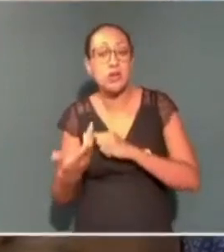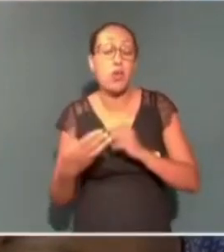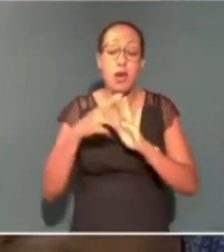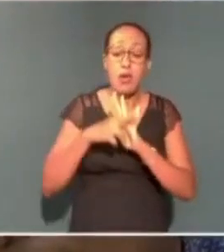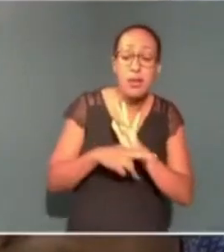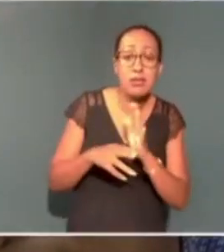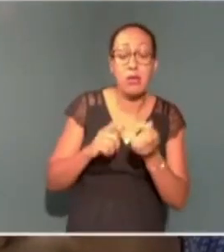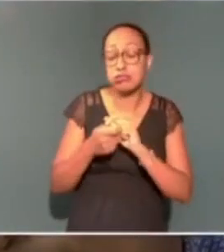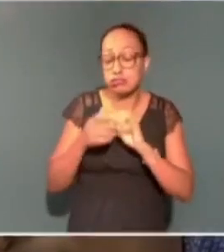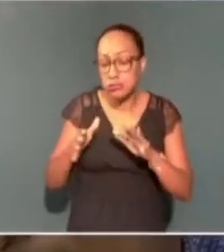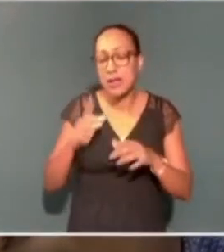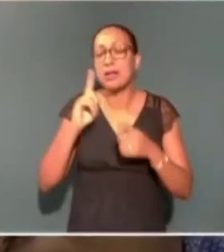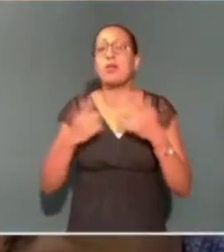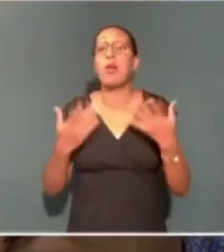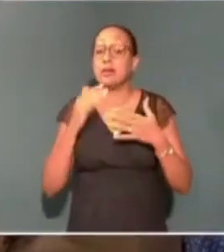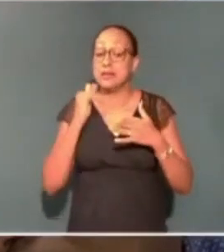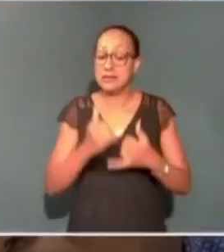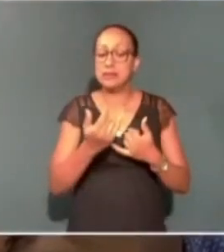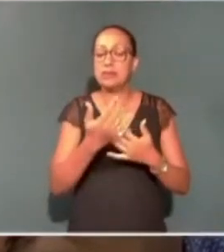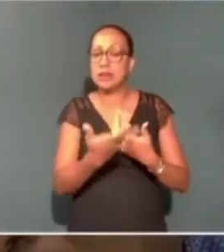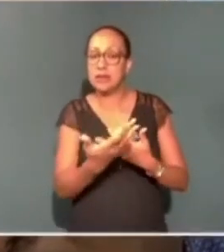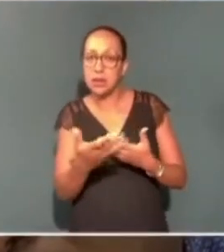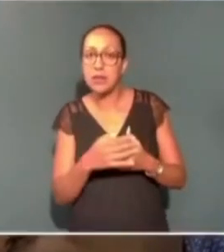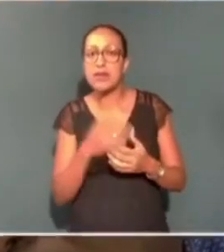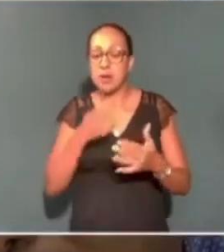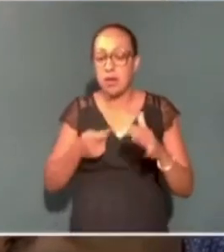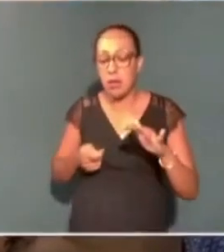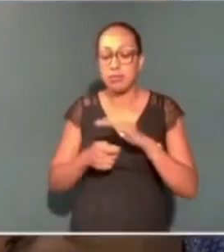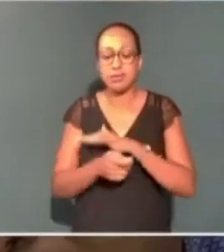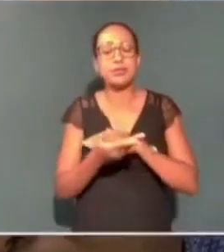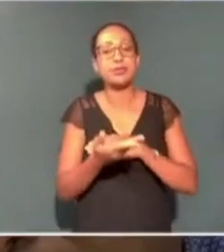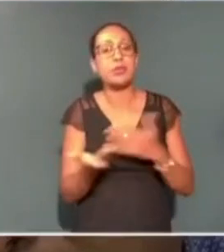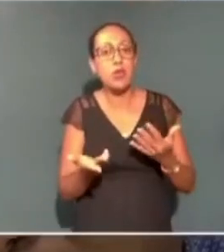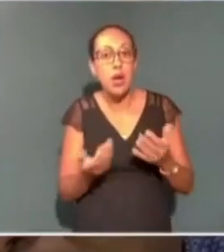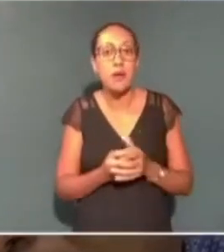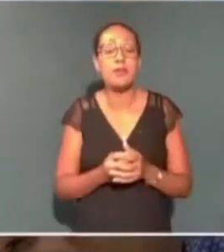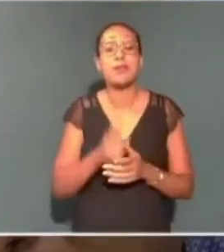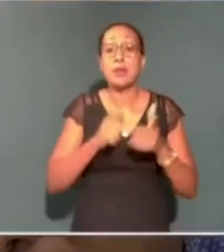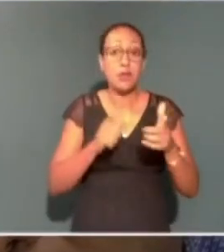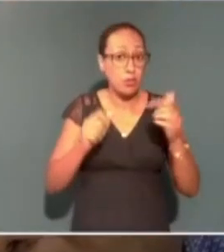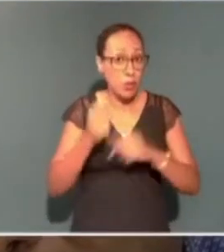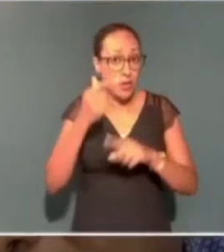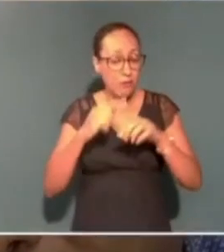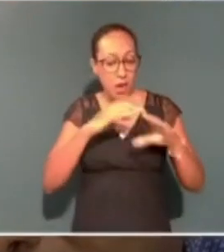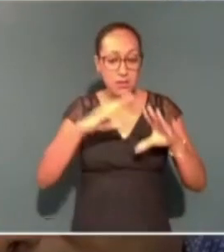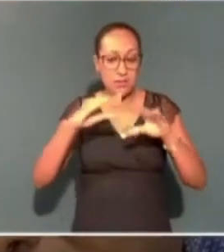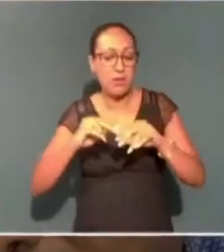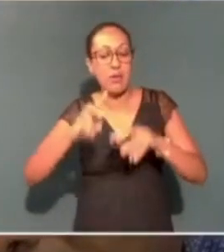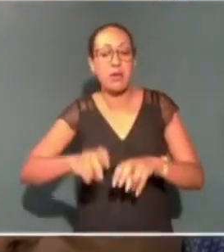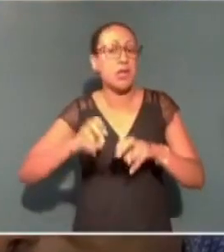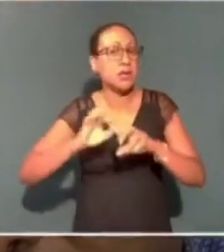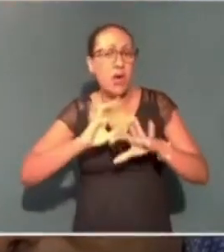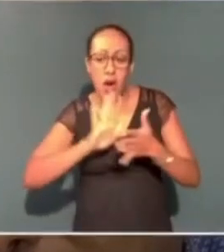là-dessus, pour qu'en Martinique, les dotations soient données à des primo-installants sans condition